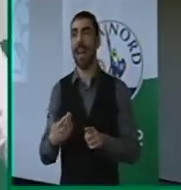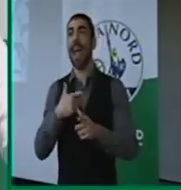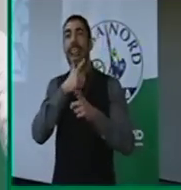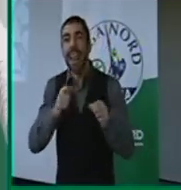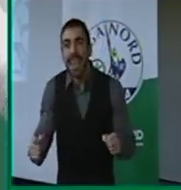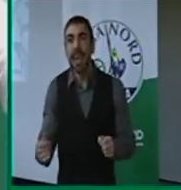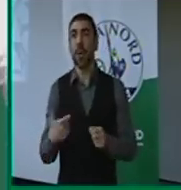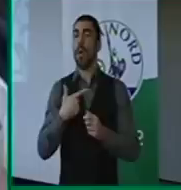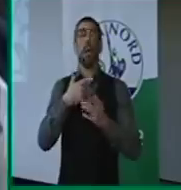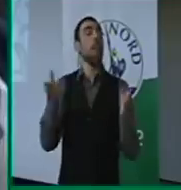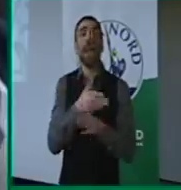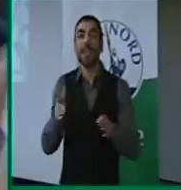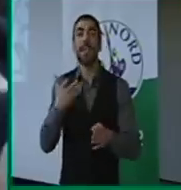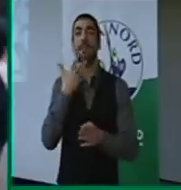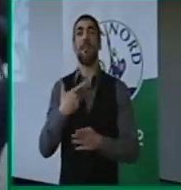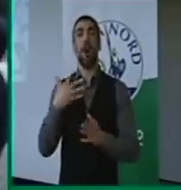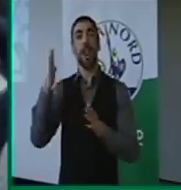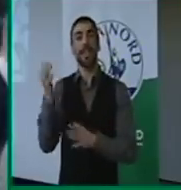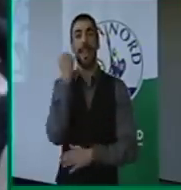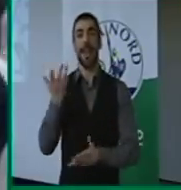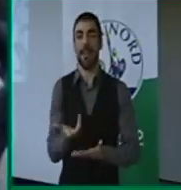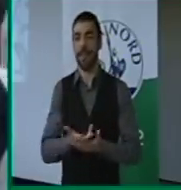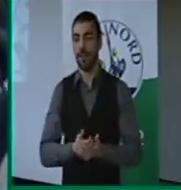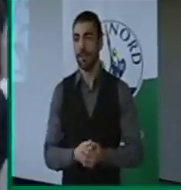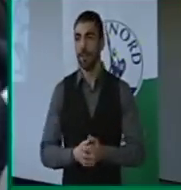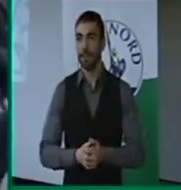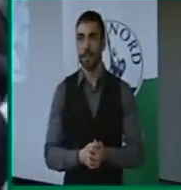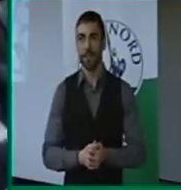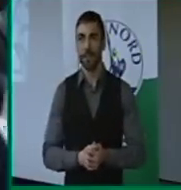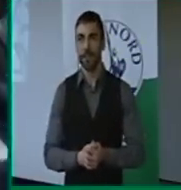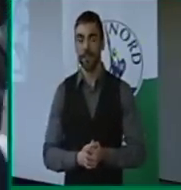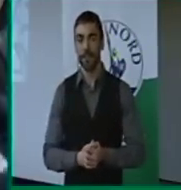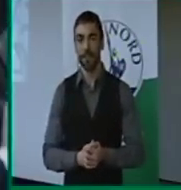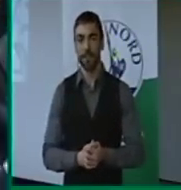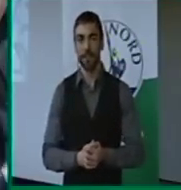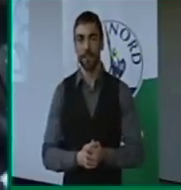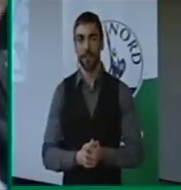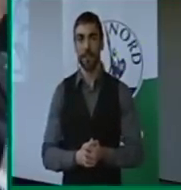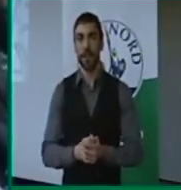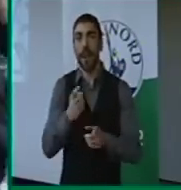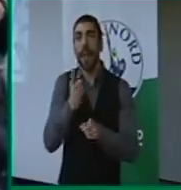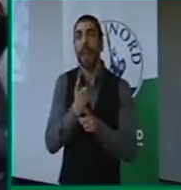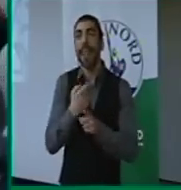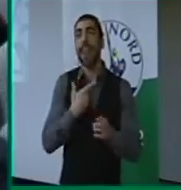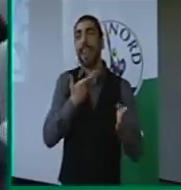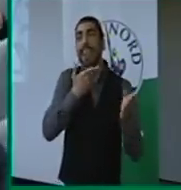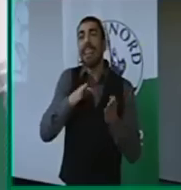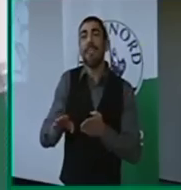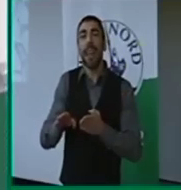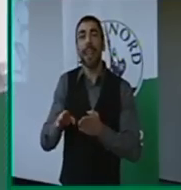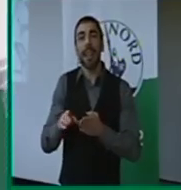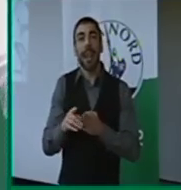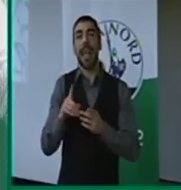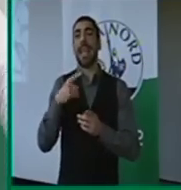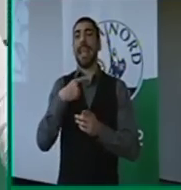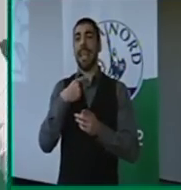lingue tutte le culture tutti i cibi Dobbiamo difendere con le unghie e